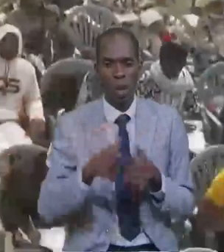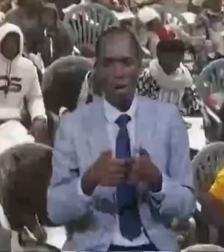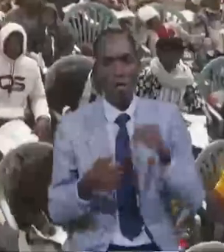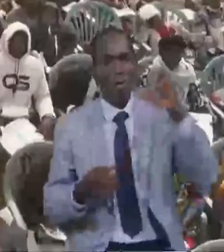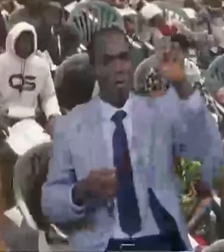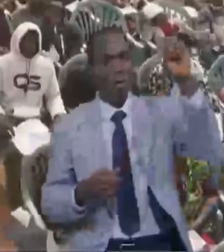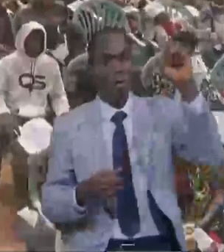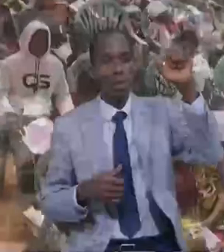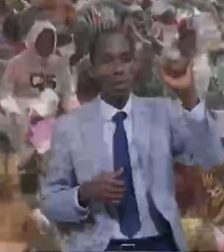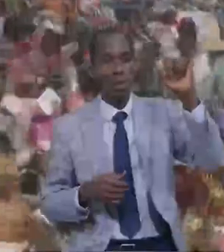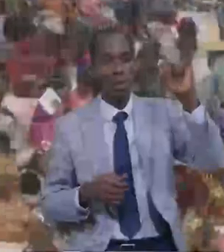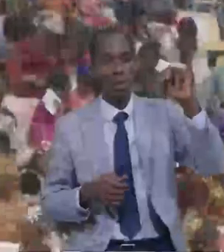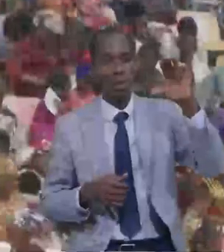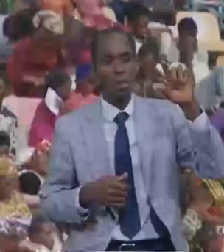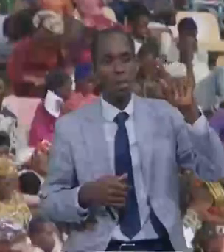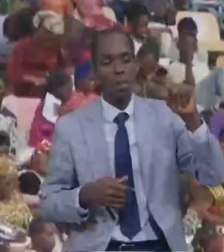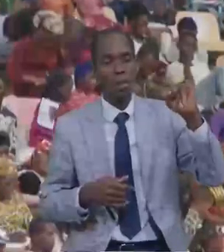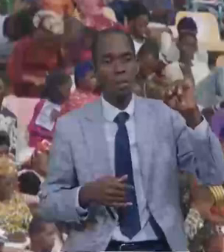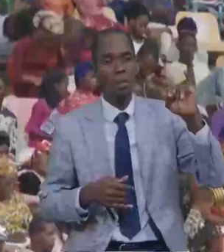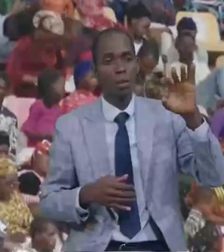Pour que je dise que quand je suis sanctifié,